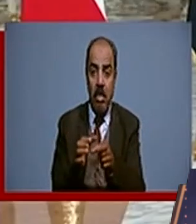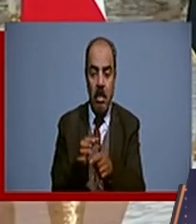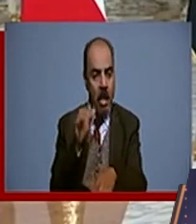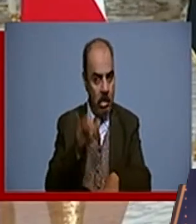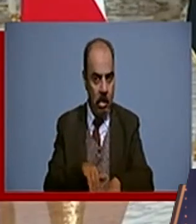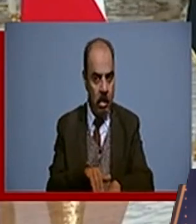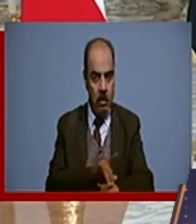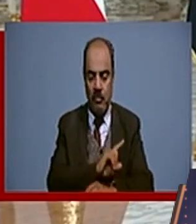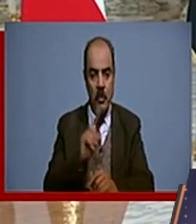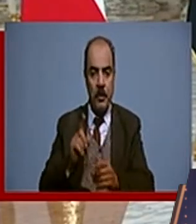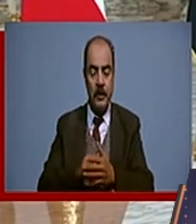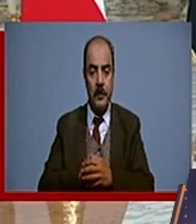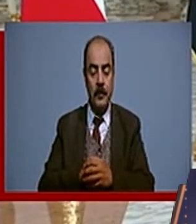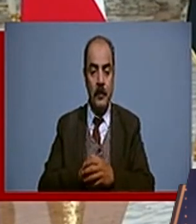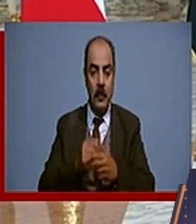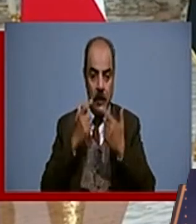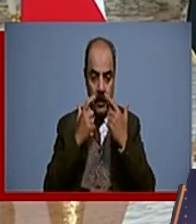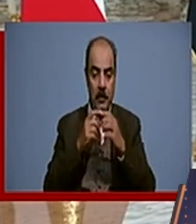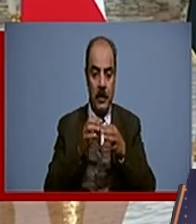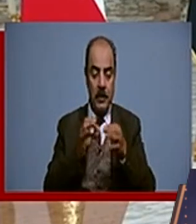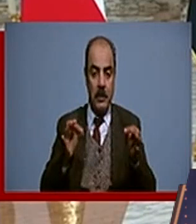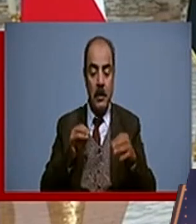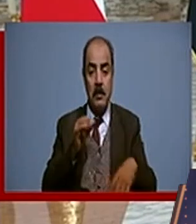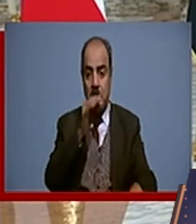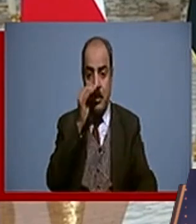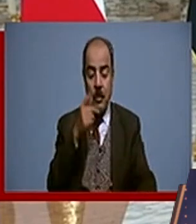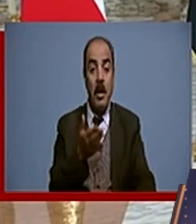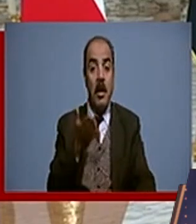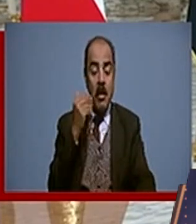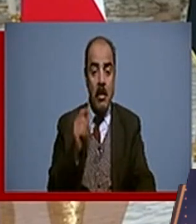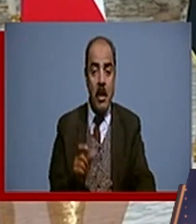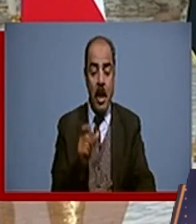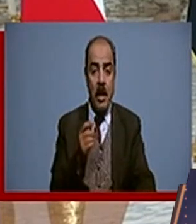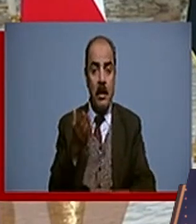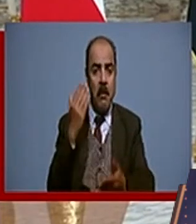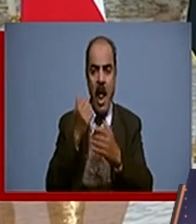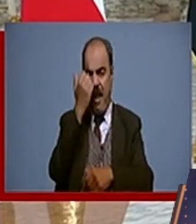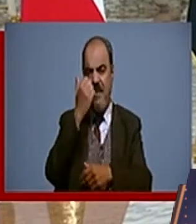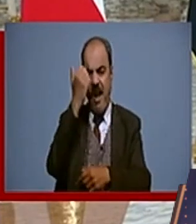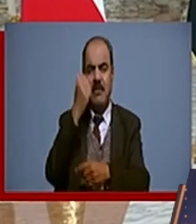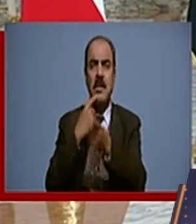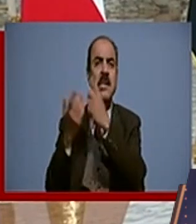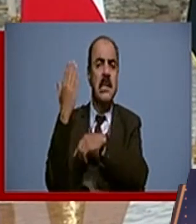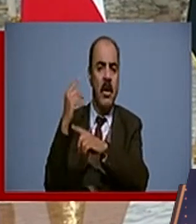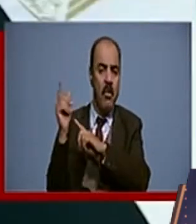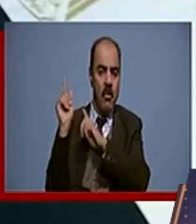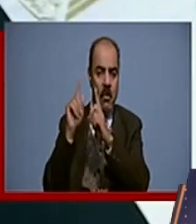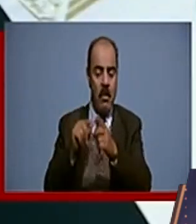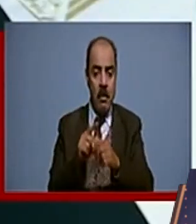الاوقات. بالمناسبه ما كانش ابدا موجود على نهر النيل عبر الاف السنين ابدا في